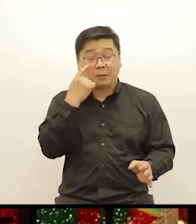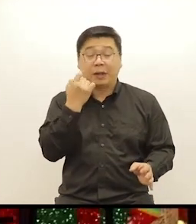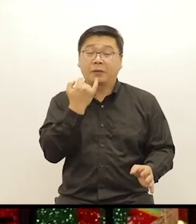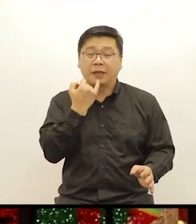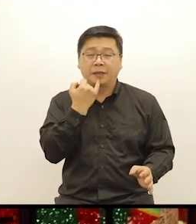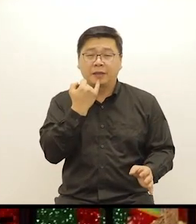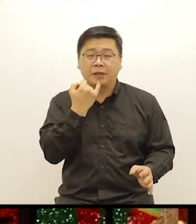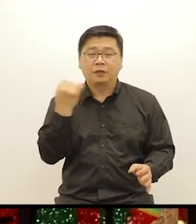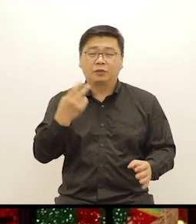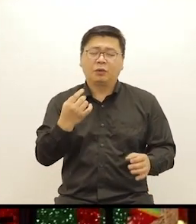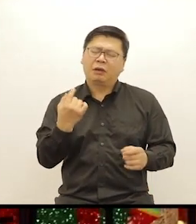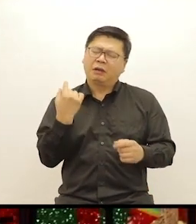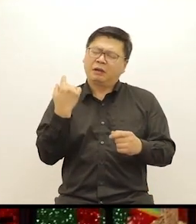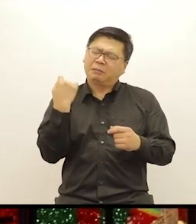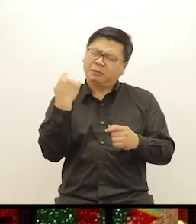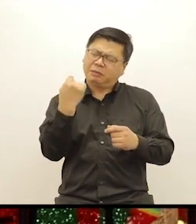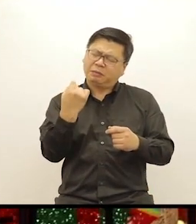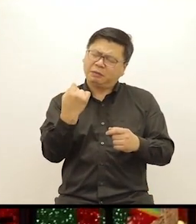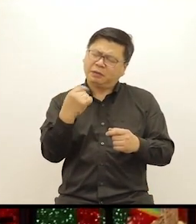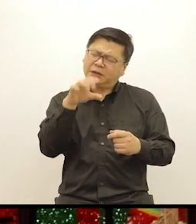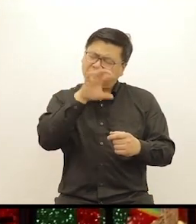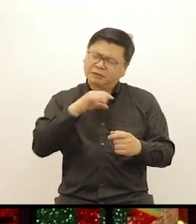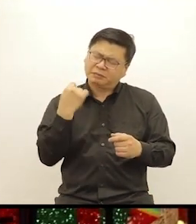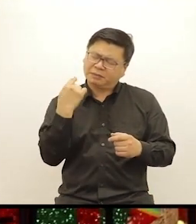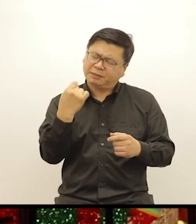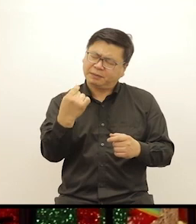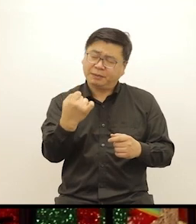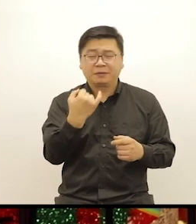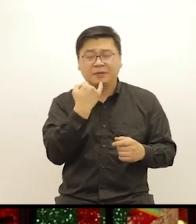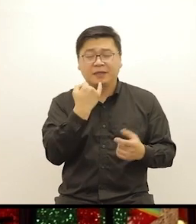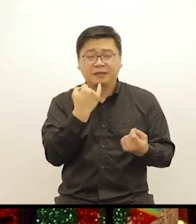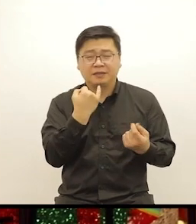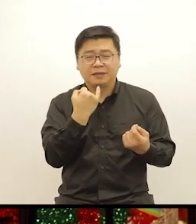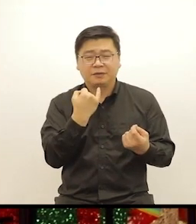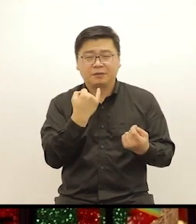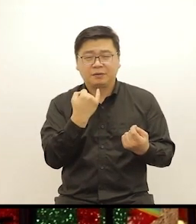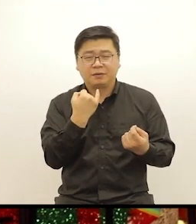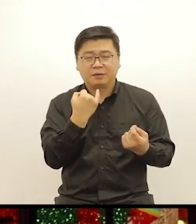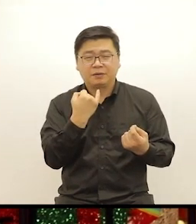가만히 있어도 괜찮아요. 아니면 하던 걸 계속 반복해도 그때는 예,